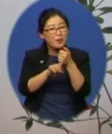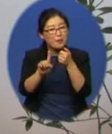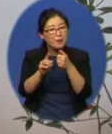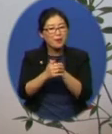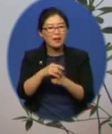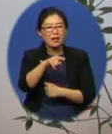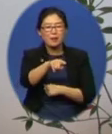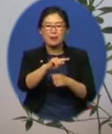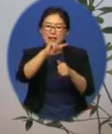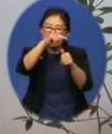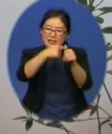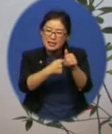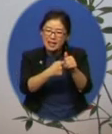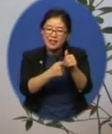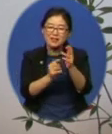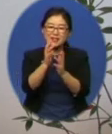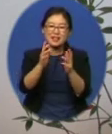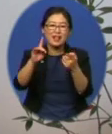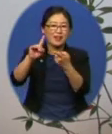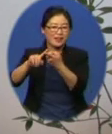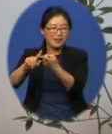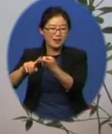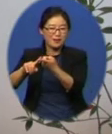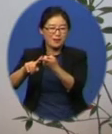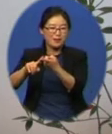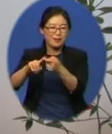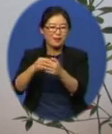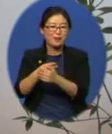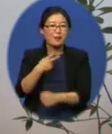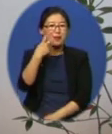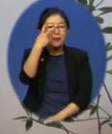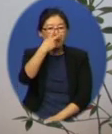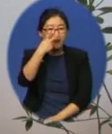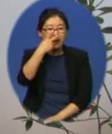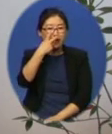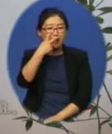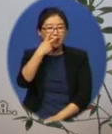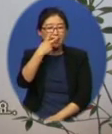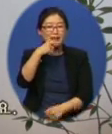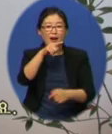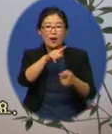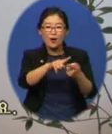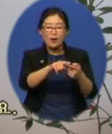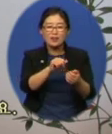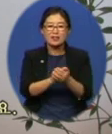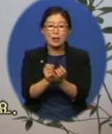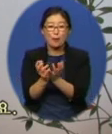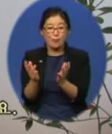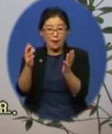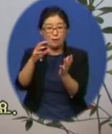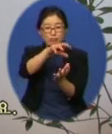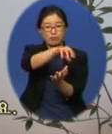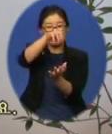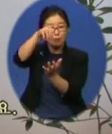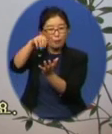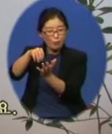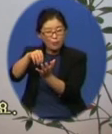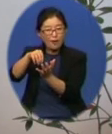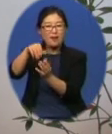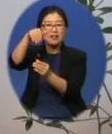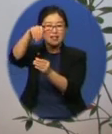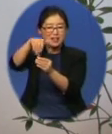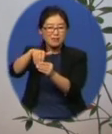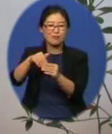상태에 있는 것들을 자연이 다 관리하고 보존해주는 것들을 화분에 저희가 분해 옮겨가지고 심어서 관리를 하거든요.